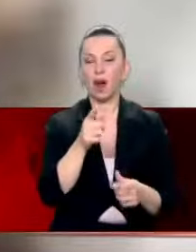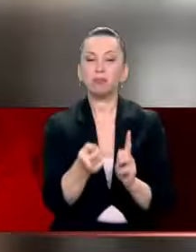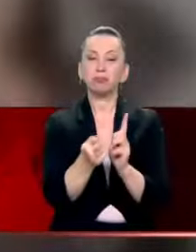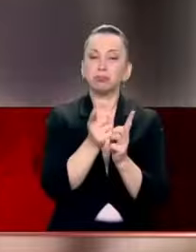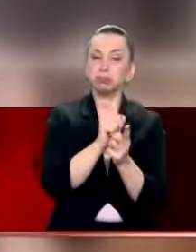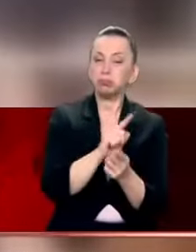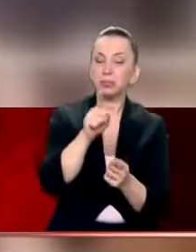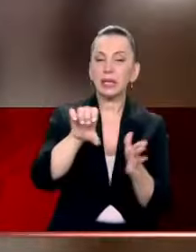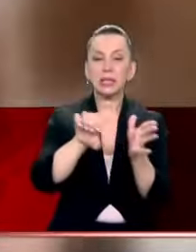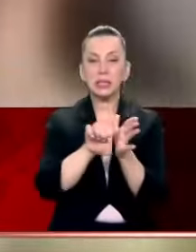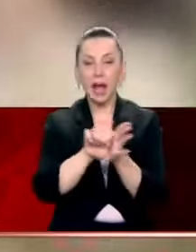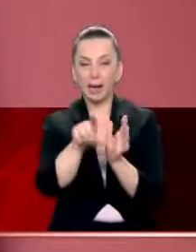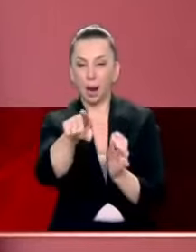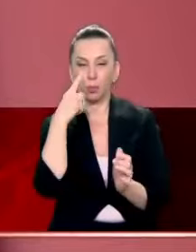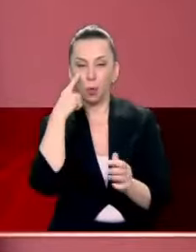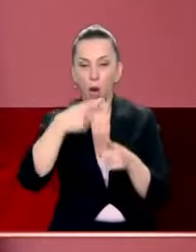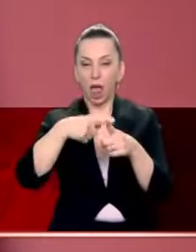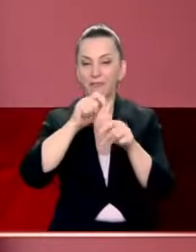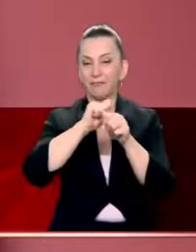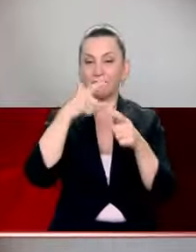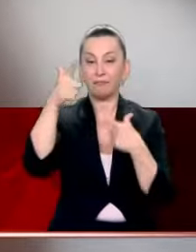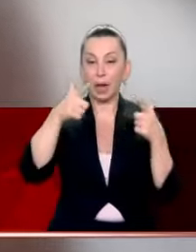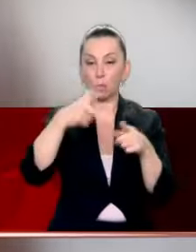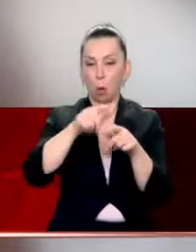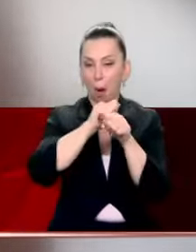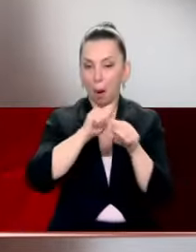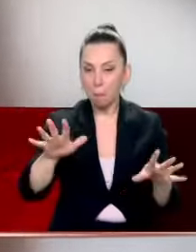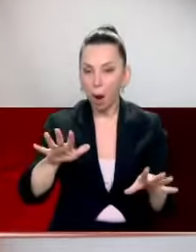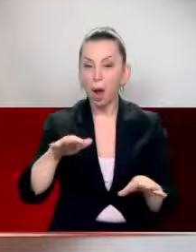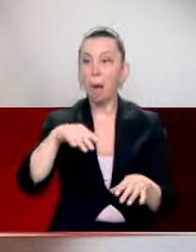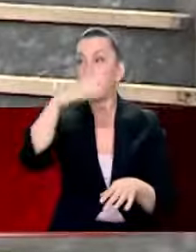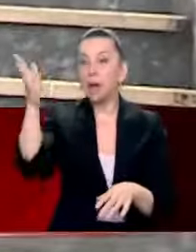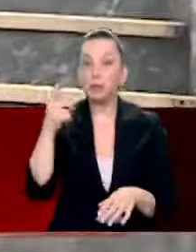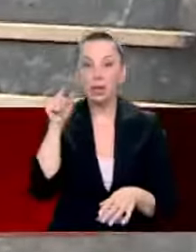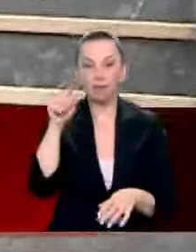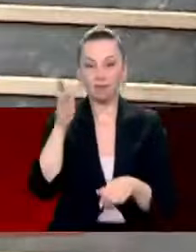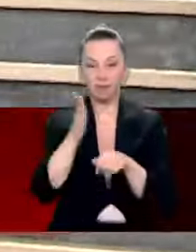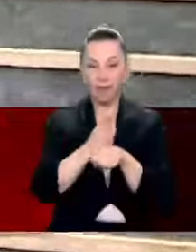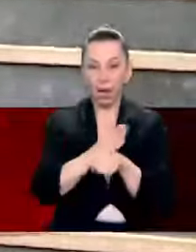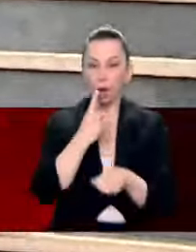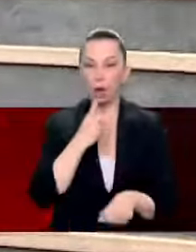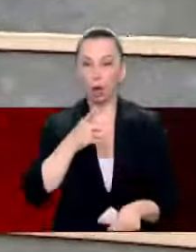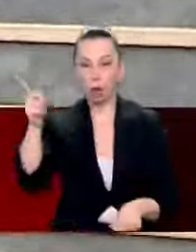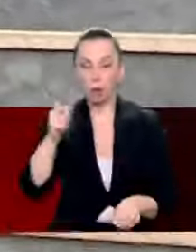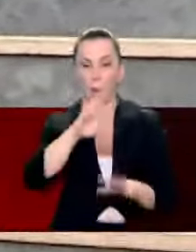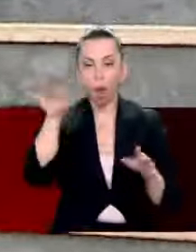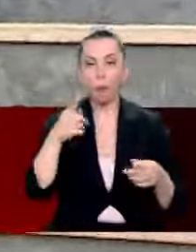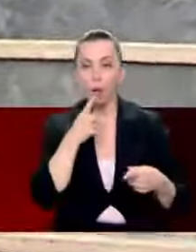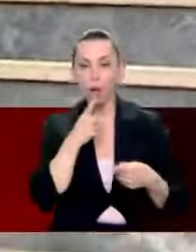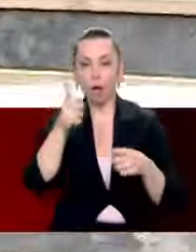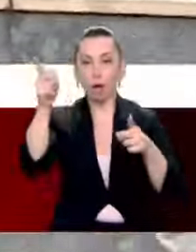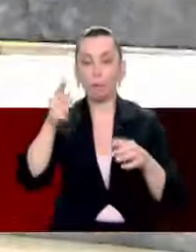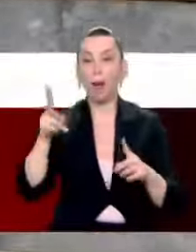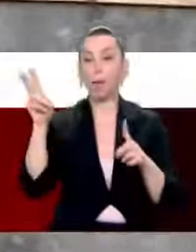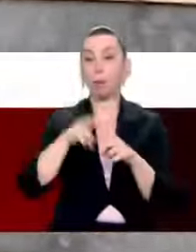Çeşitli hesaplardan videolar paylaşan ve yayınlar yapan Uysal bir kullanıcı tarafından ihbar edildi. Gelen o ihbarların ardından Ahlak Büro